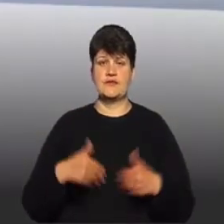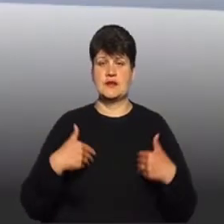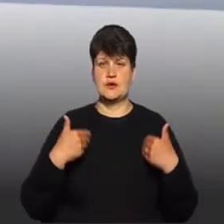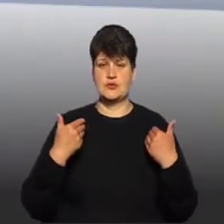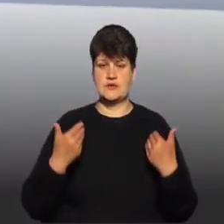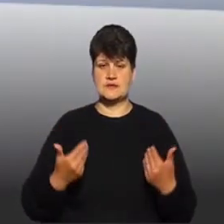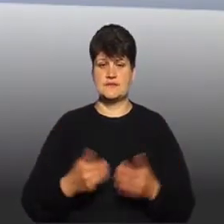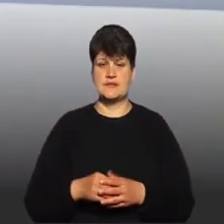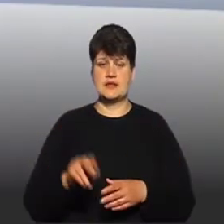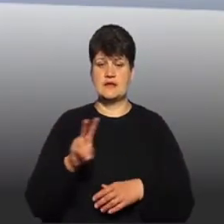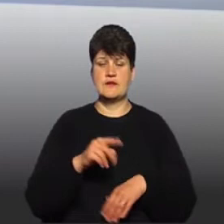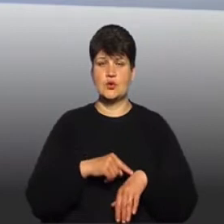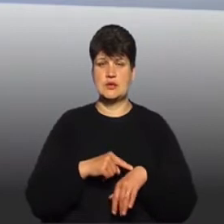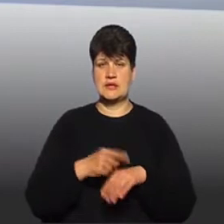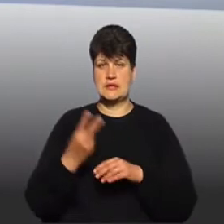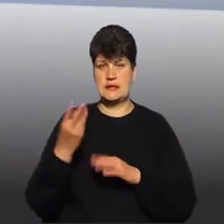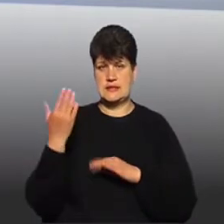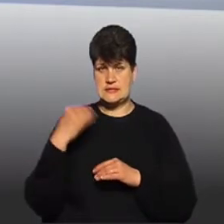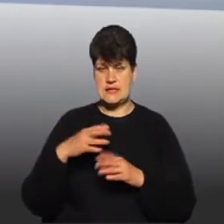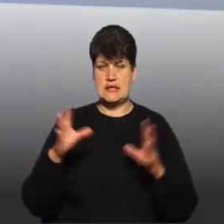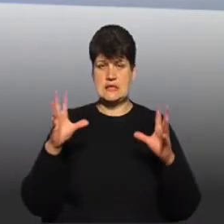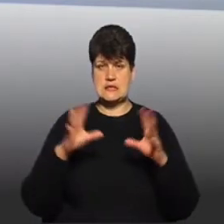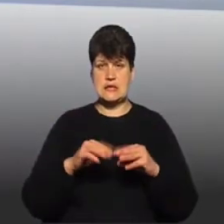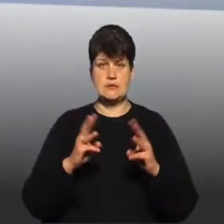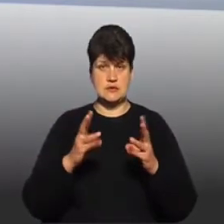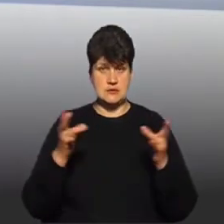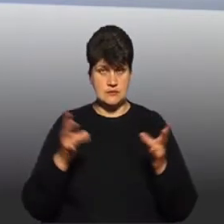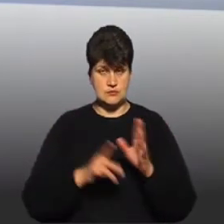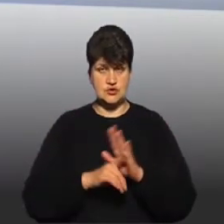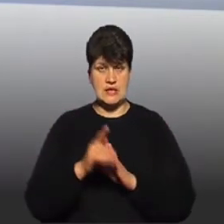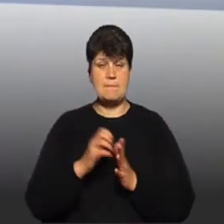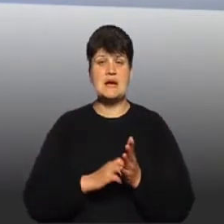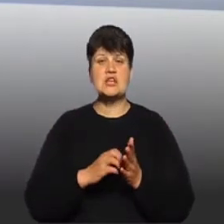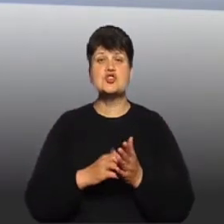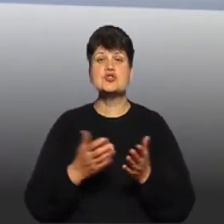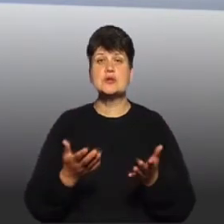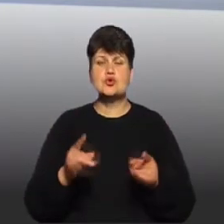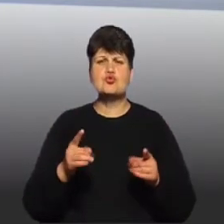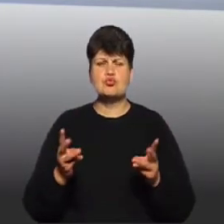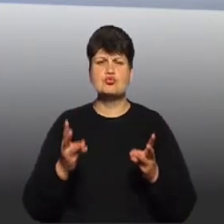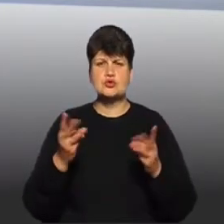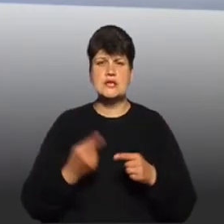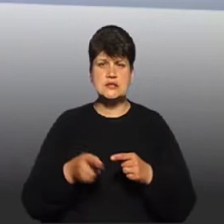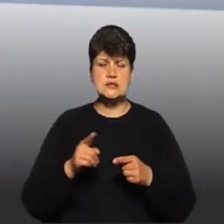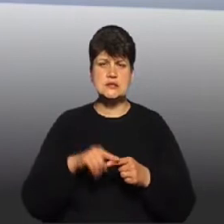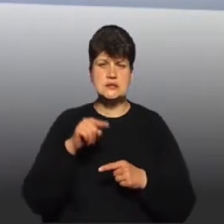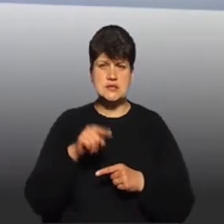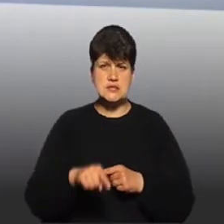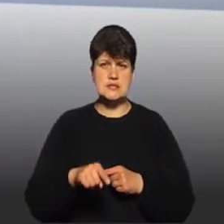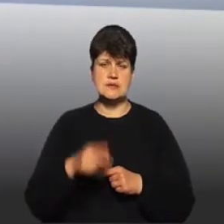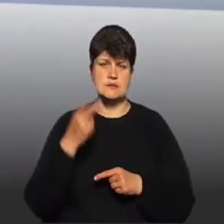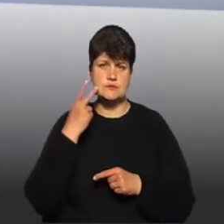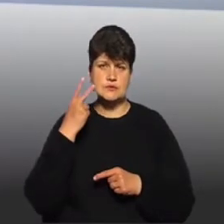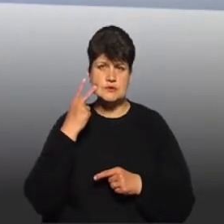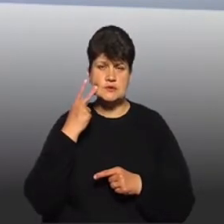Дві години буквально тому загасили пожежу. Мабуть, варто почати з причин. Чому такі пожежі взагалі традиційно, як би це не прикро звучало, але